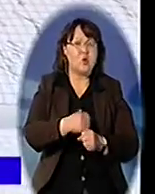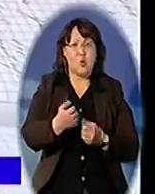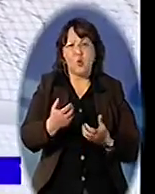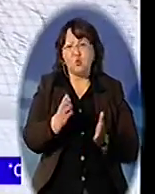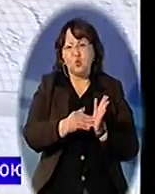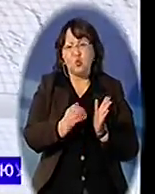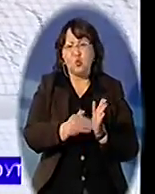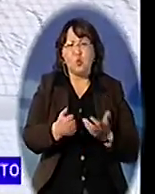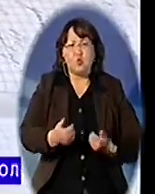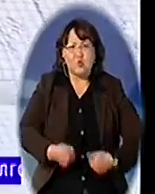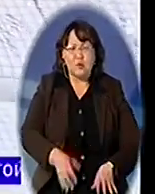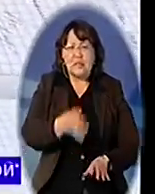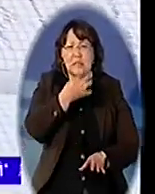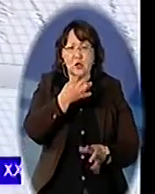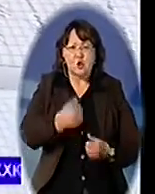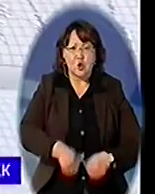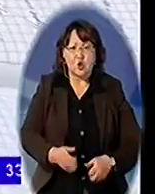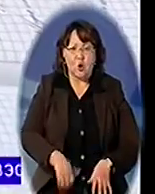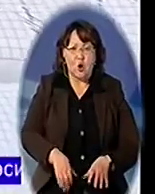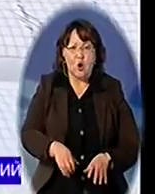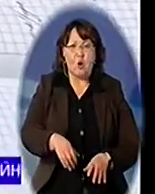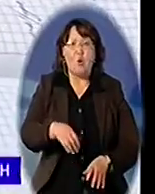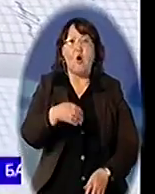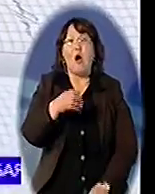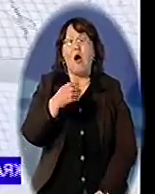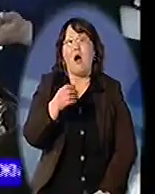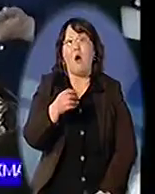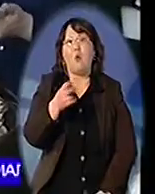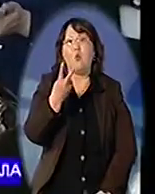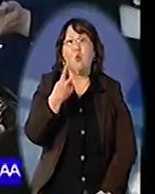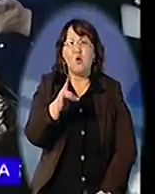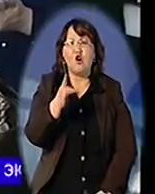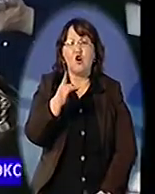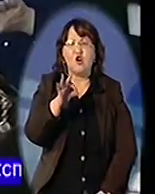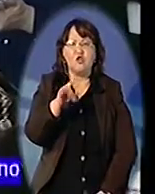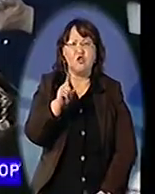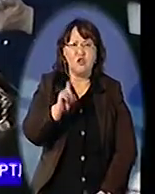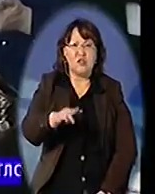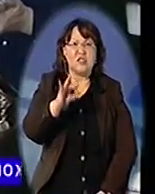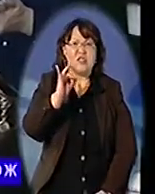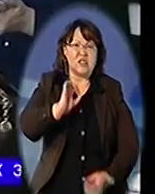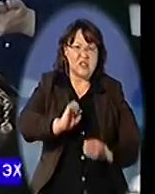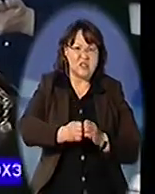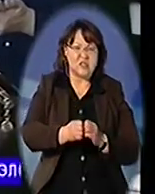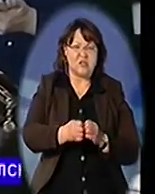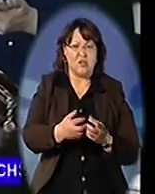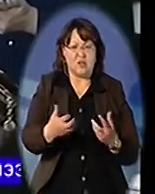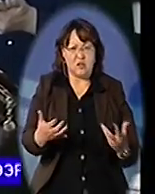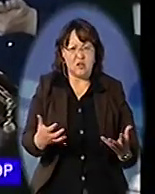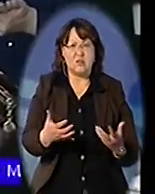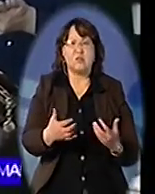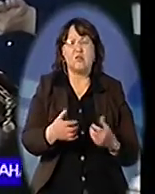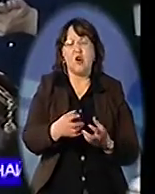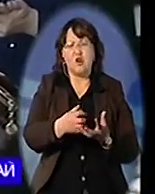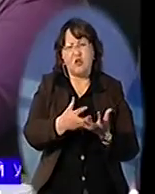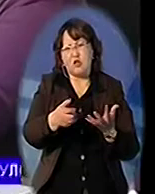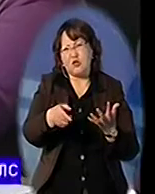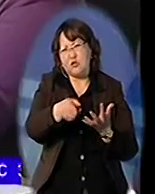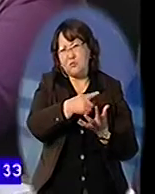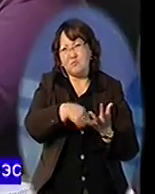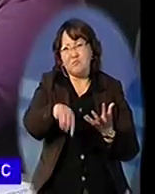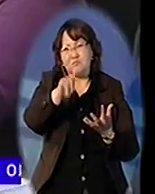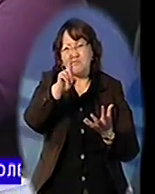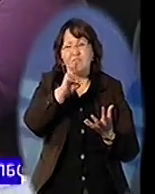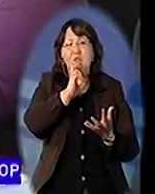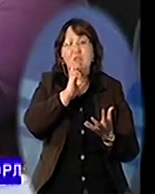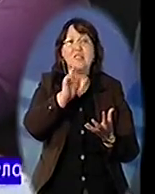та буурахгүй байгаа. Өсвөр насны охтын жирэмслэлт их, нэрийн тосломж үйлчилгээ хангалтгүй зэрэг олон бэрхшээл энэ салбарт тулгамдж байна. Энэ бүхэнтэй тэмцэхийн